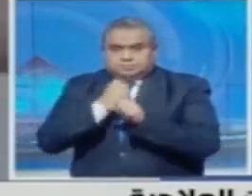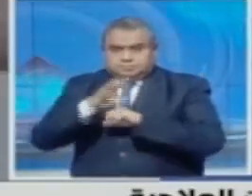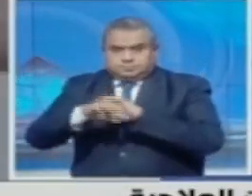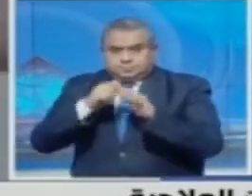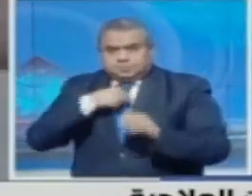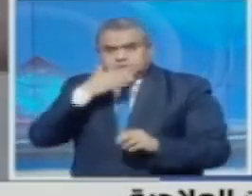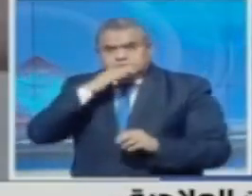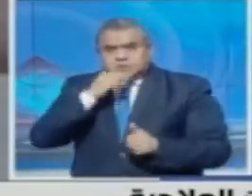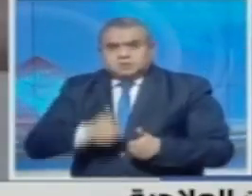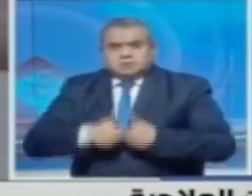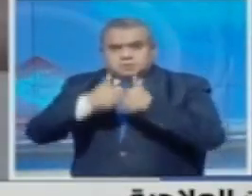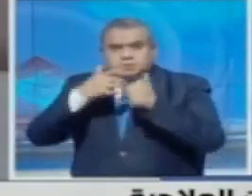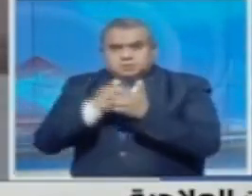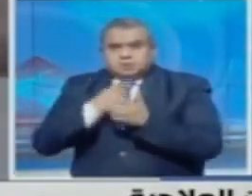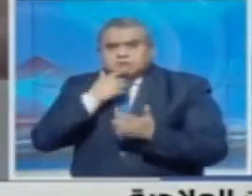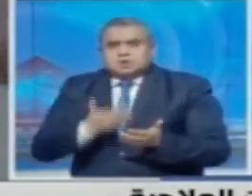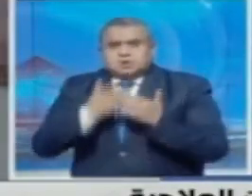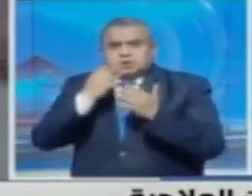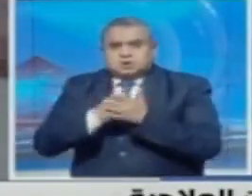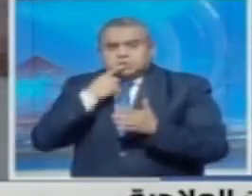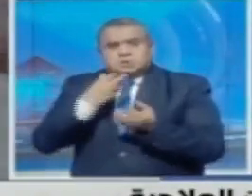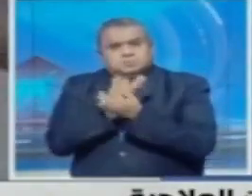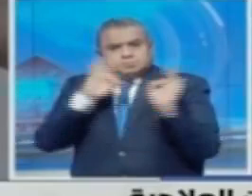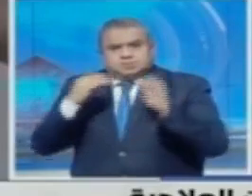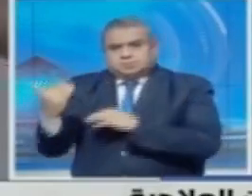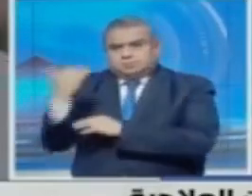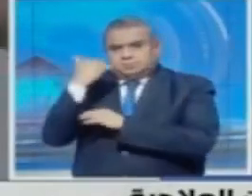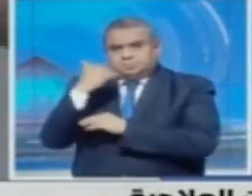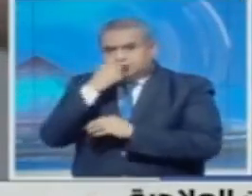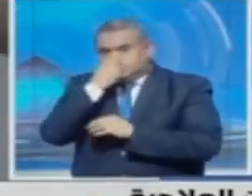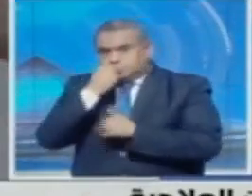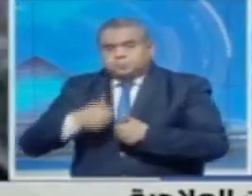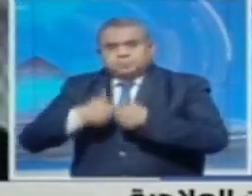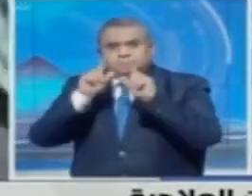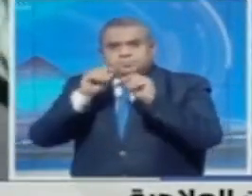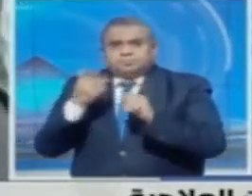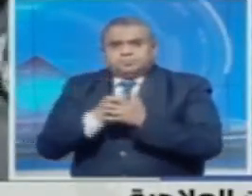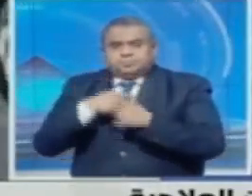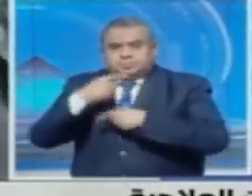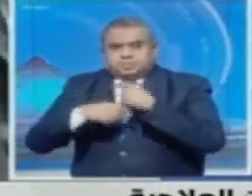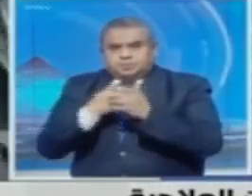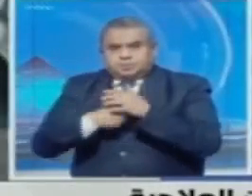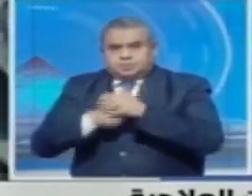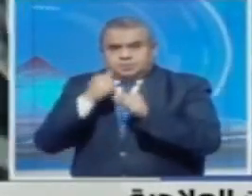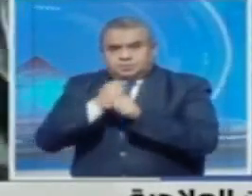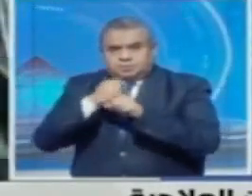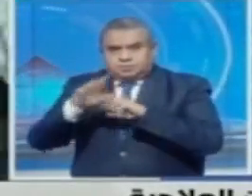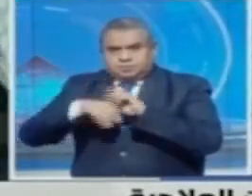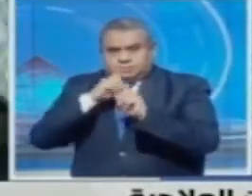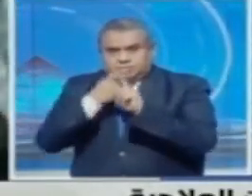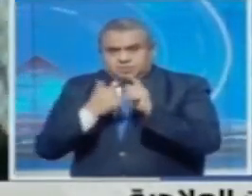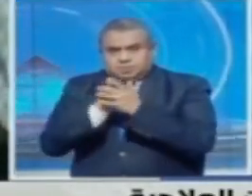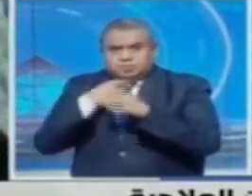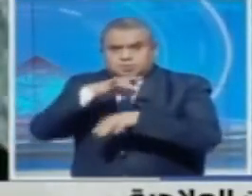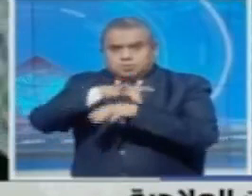ما قصرتوش، اديتوا عملكم على اكمل وجه وفوق زياده. معاك دكتور هشام زكي نائب رئيس البعثه